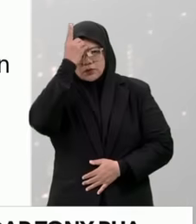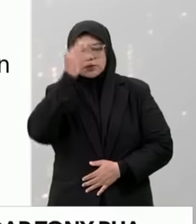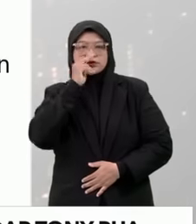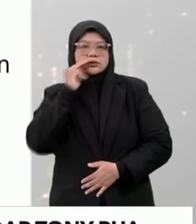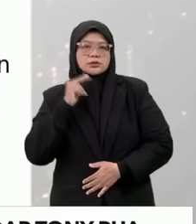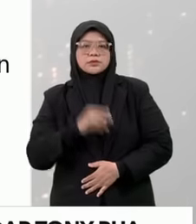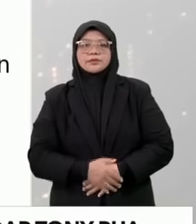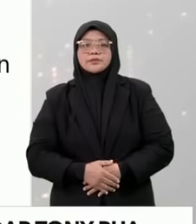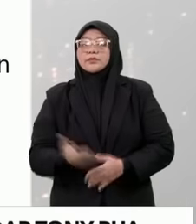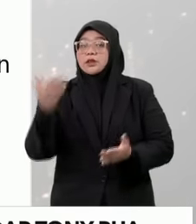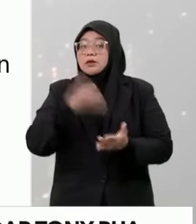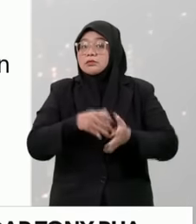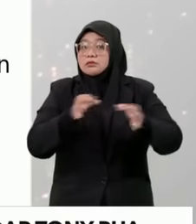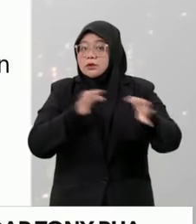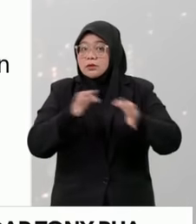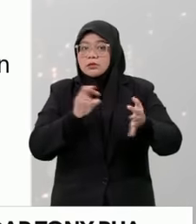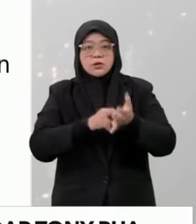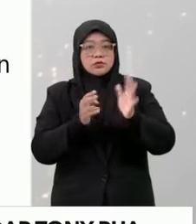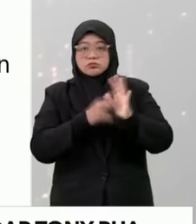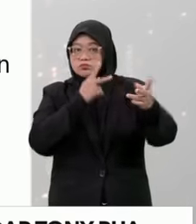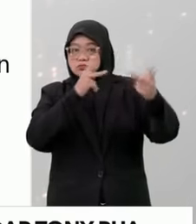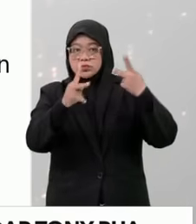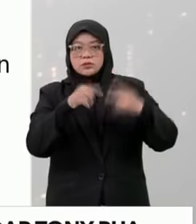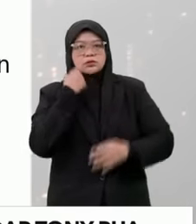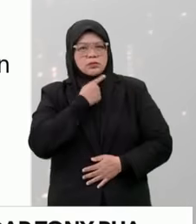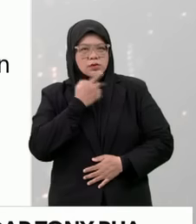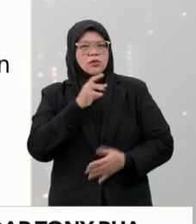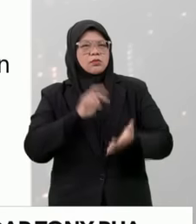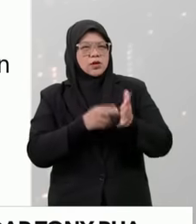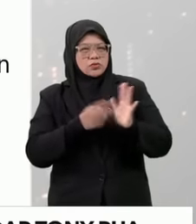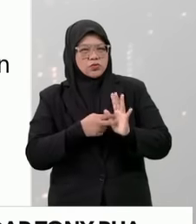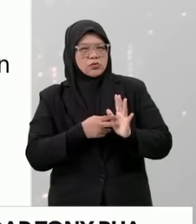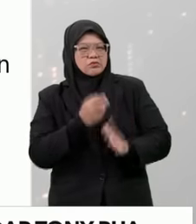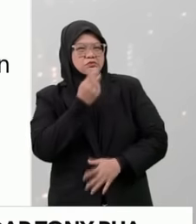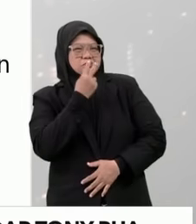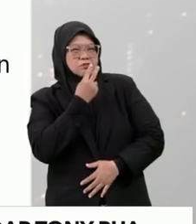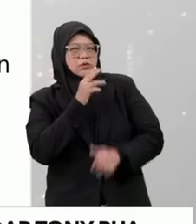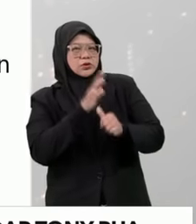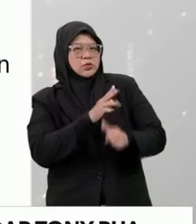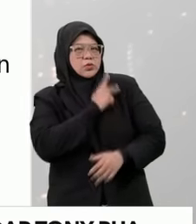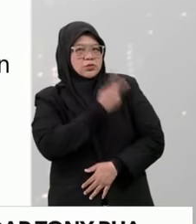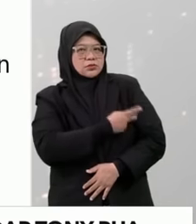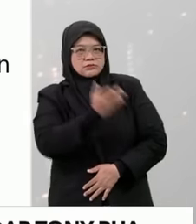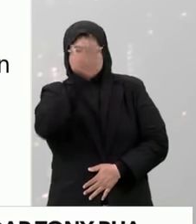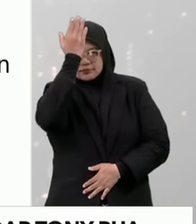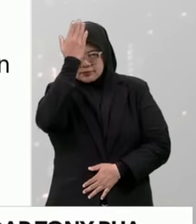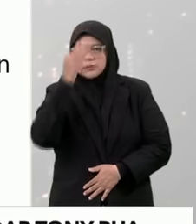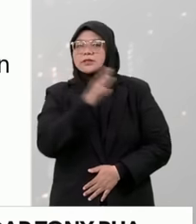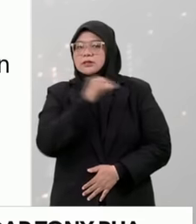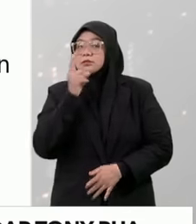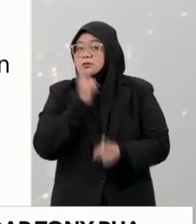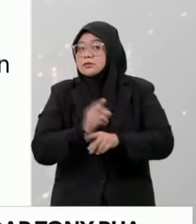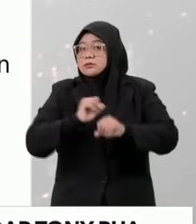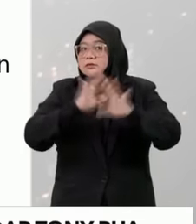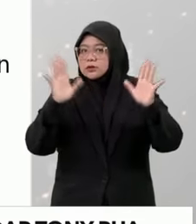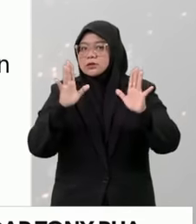Razak jelas beliau adalah tidak wajar bagi sesiapa pun mempertikaikan kuasa mutlak yang di-pertuan agong yang jelas